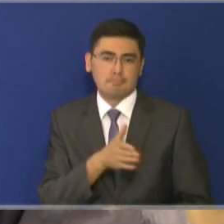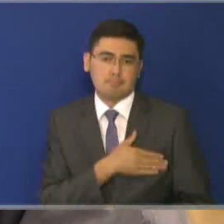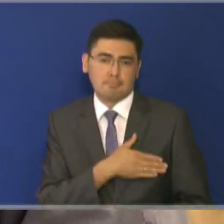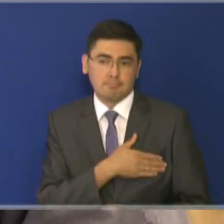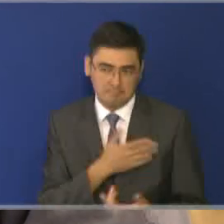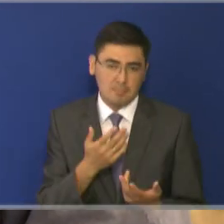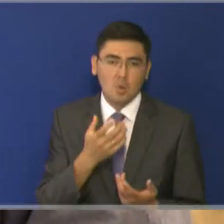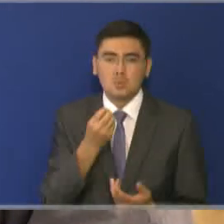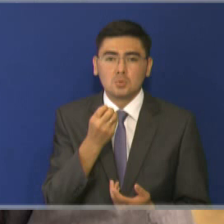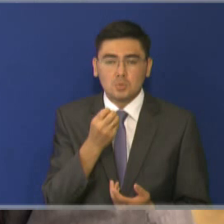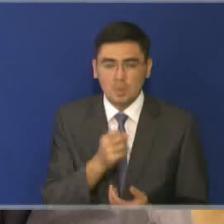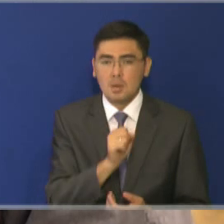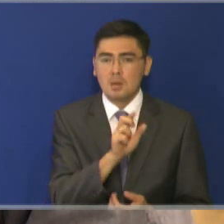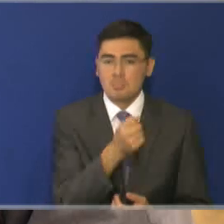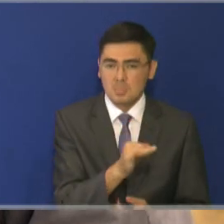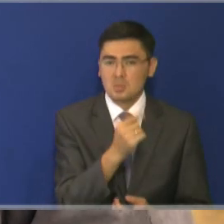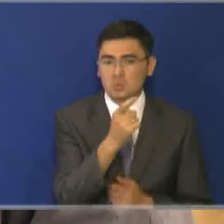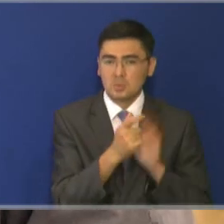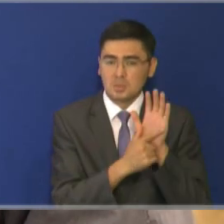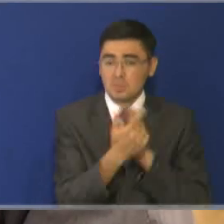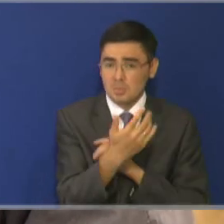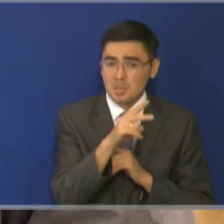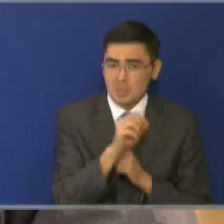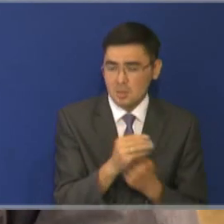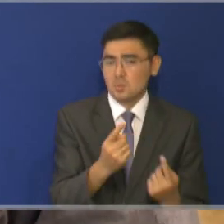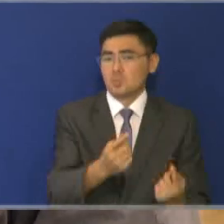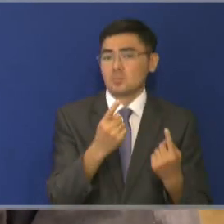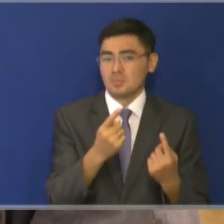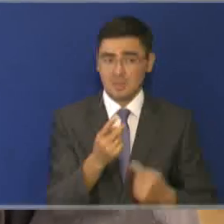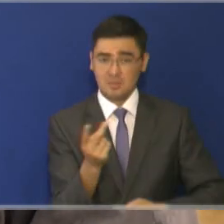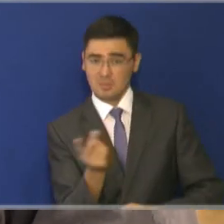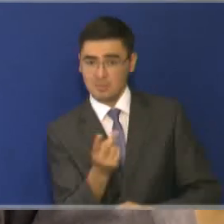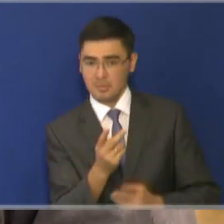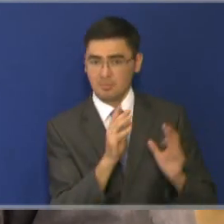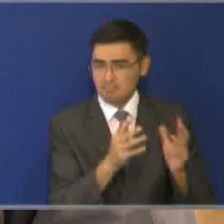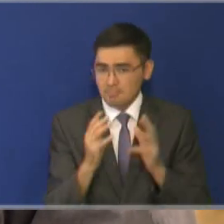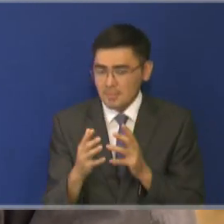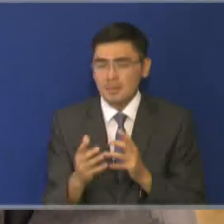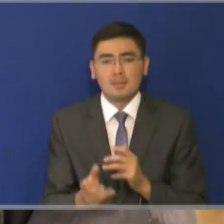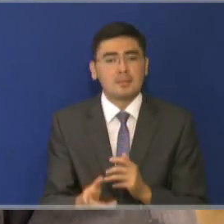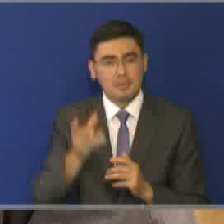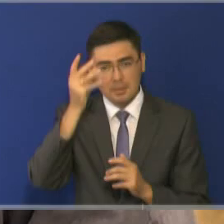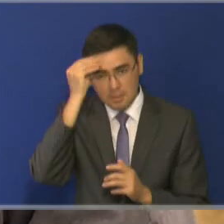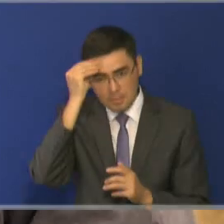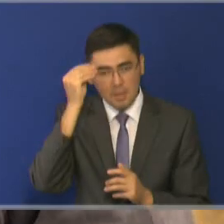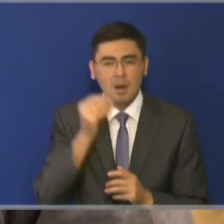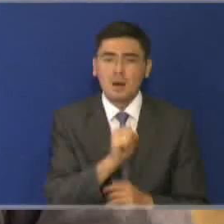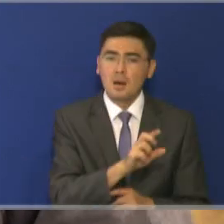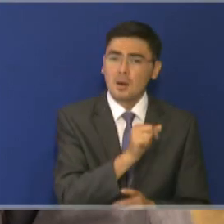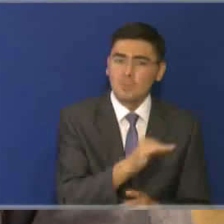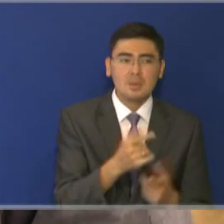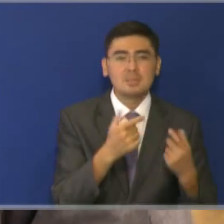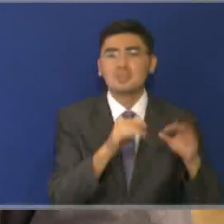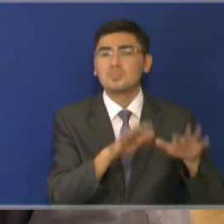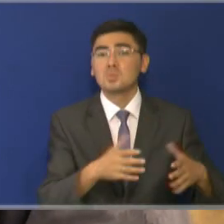ұлы ойшыл Абай Құнанбаевтың 175 жылдық мерейтойы. Осы айтулы оқиғалар қарсаңында Абай жүріп өткен жолмен жаяу